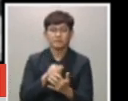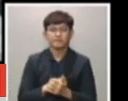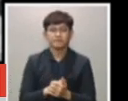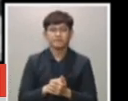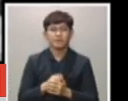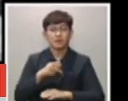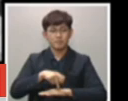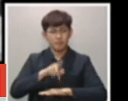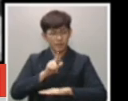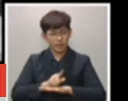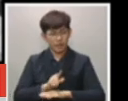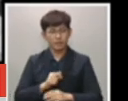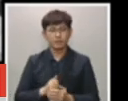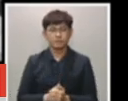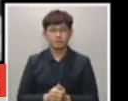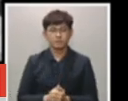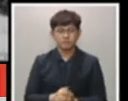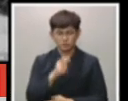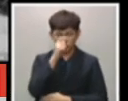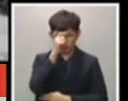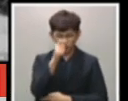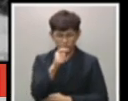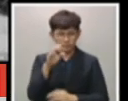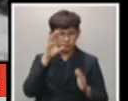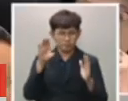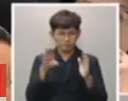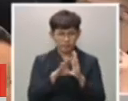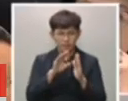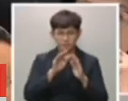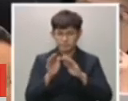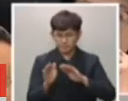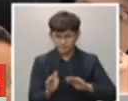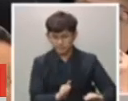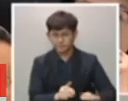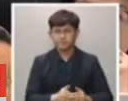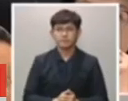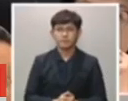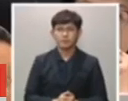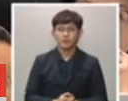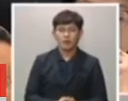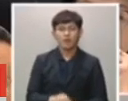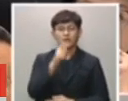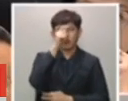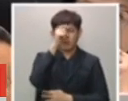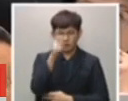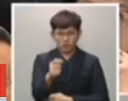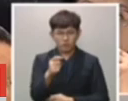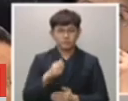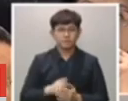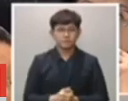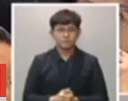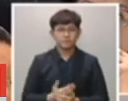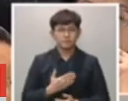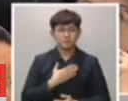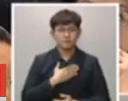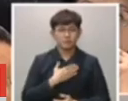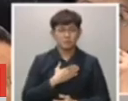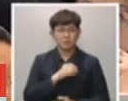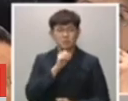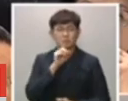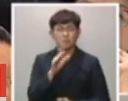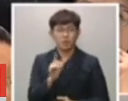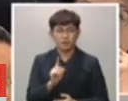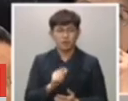ด้วยความเคารพในผู้เสียชีวิตขออนุญาตเอาภาพลงก่อนนะครับด้วยความเคารพในผู้เสียชีวิตผมไม่ได้ต้องการจะอ้างครับว่